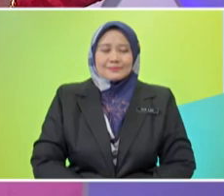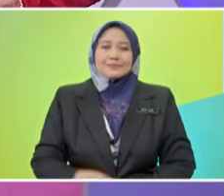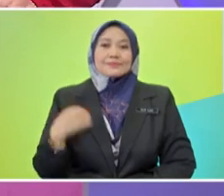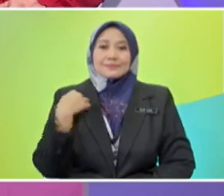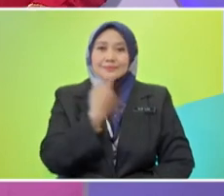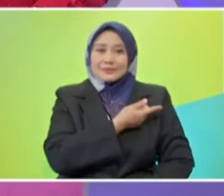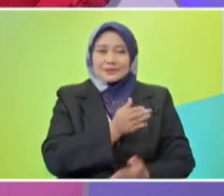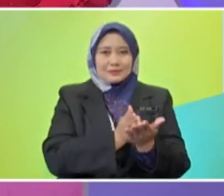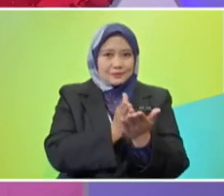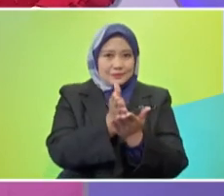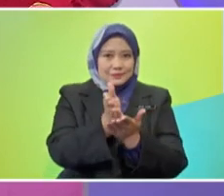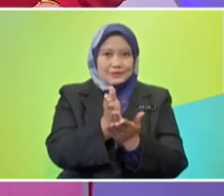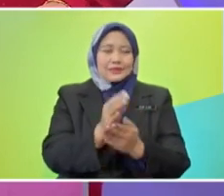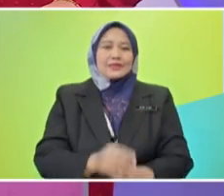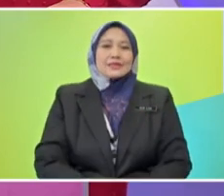sudah bersedia?